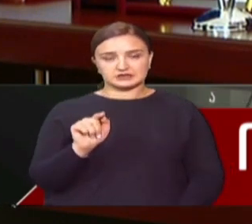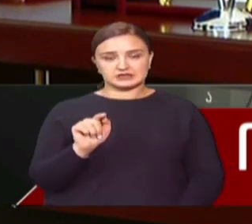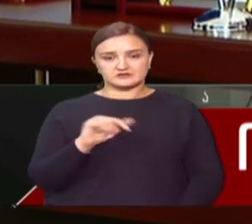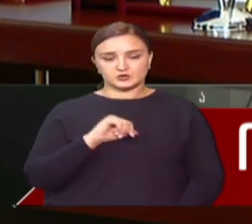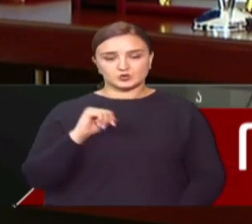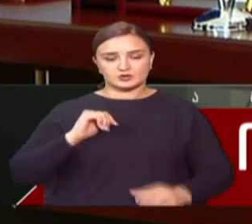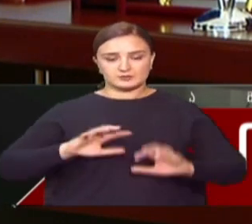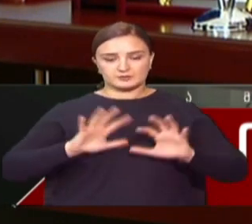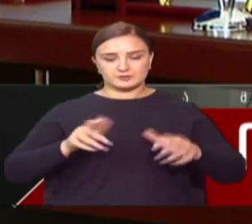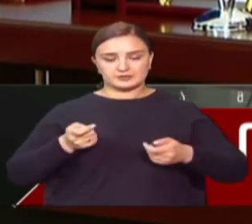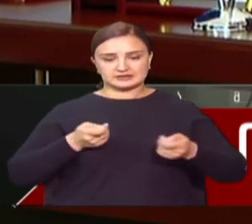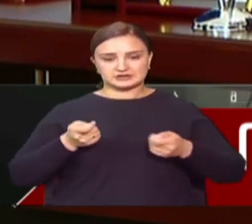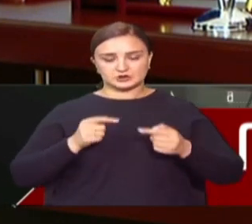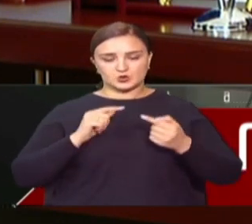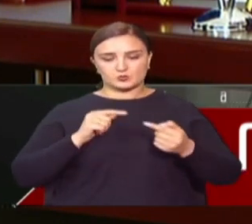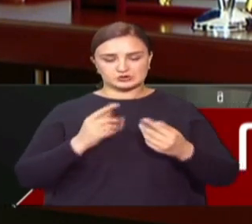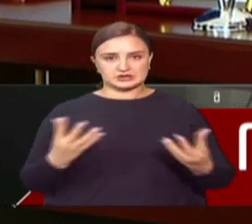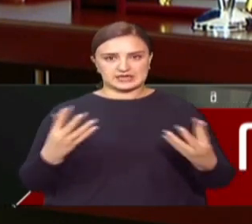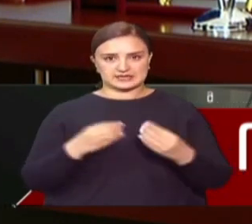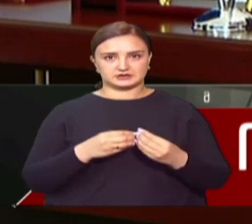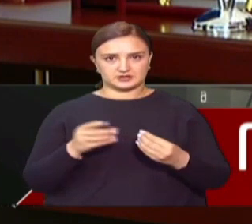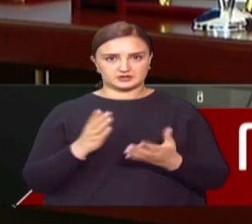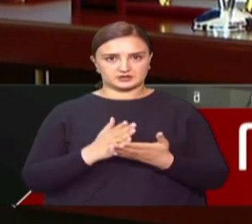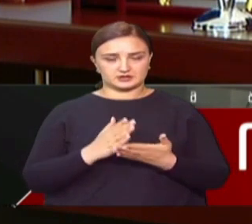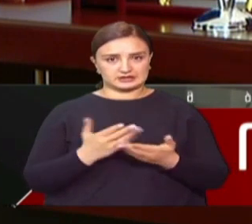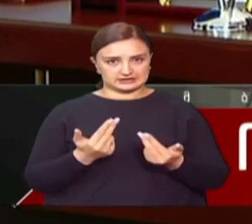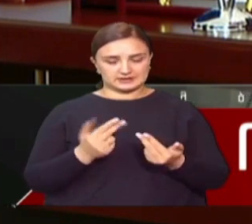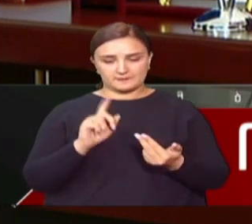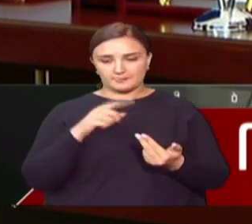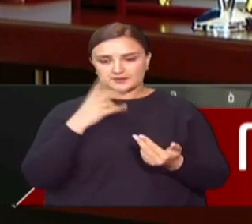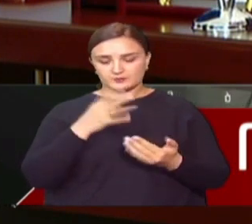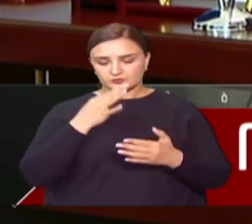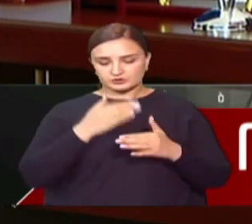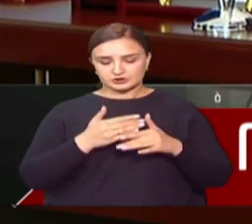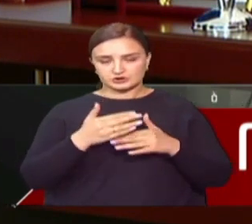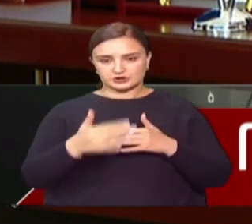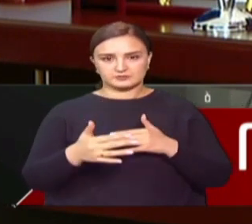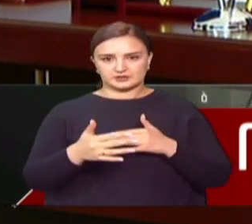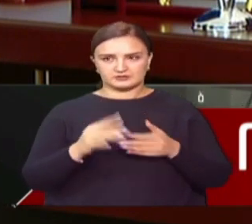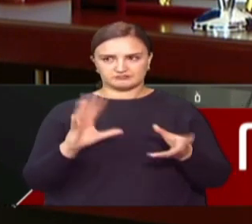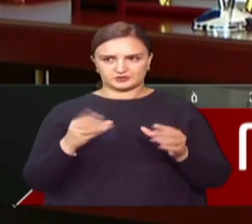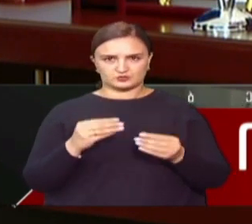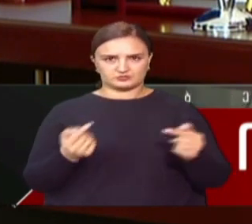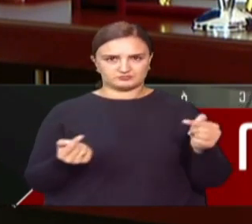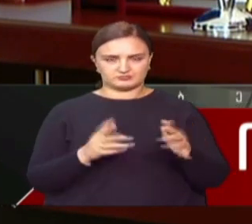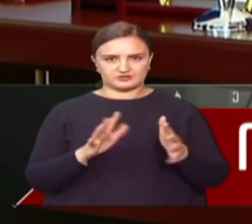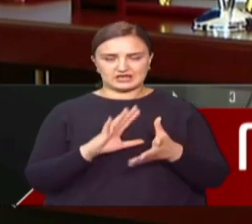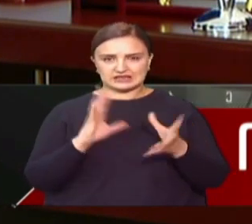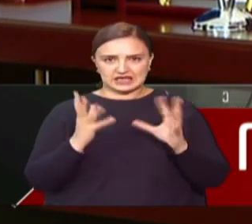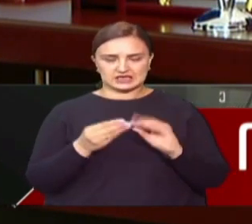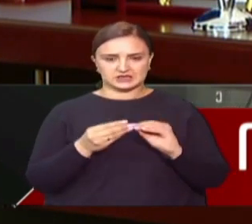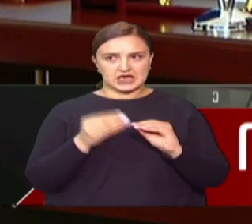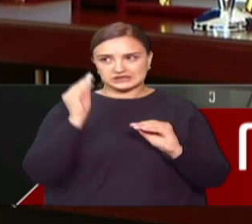ადგა პრეზიდენტი სწორედ ოპოზიციასთან ერთად. და კი, რა თქმა უნდა, შემდეგ აბსოლუტურად ლოგიკიდან ამოვარდა, რა თქმა უნდა, ყოველგვარი